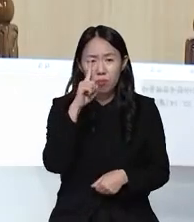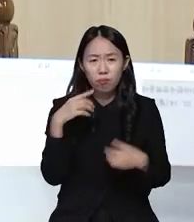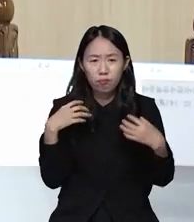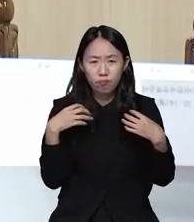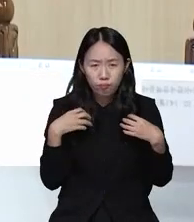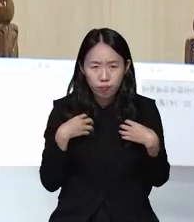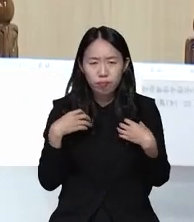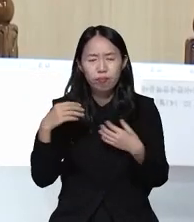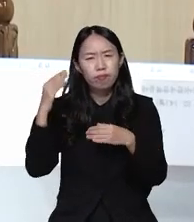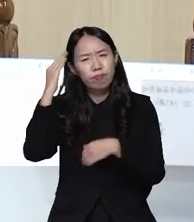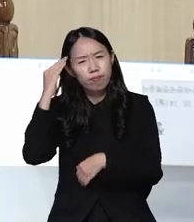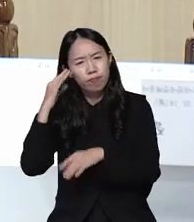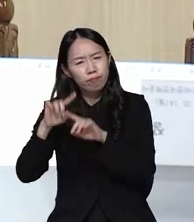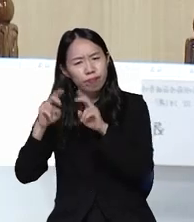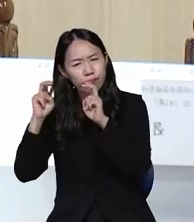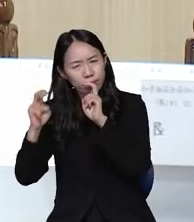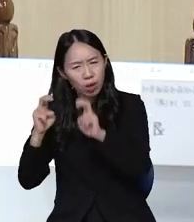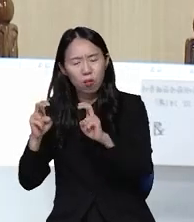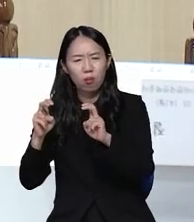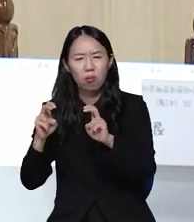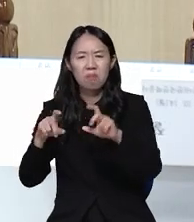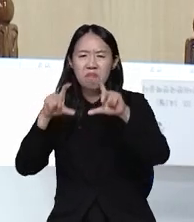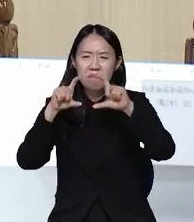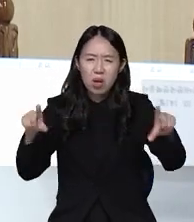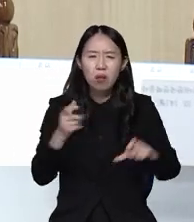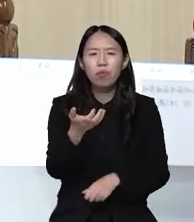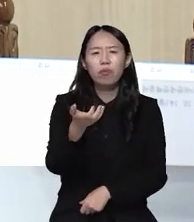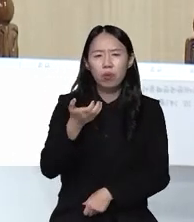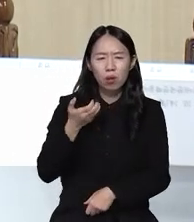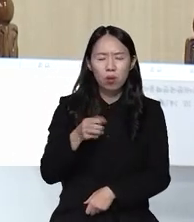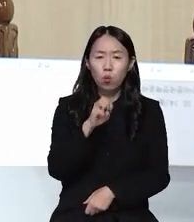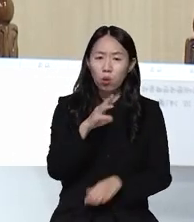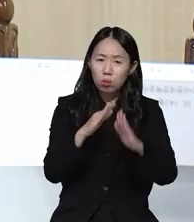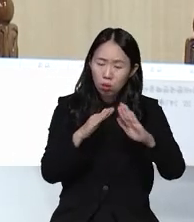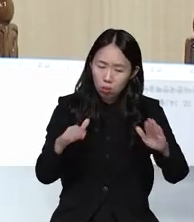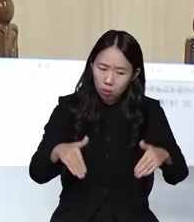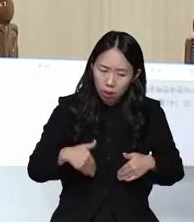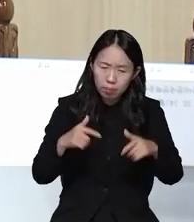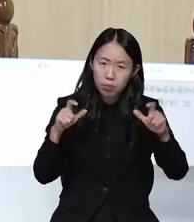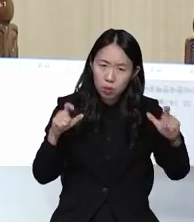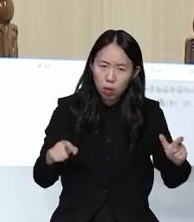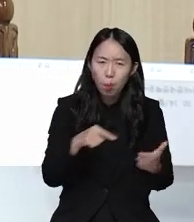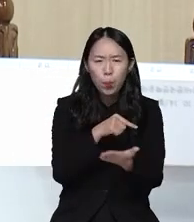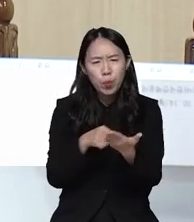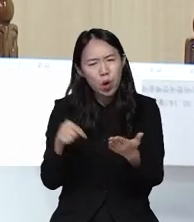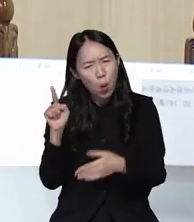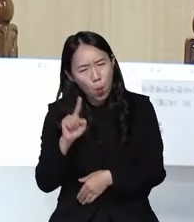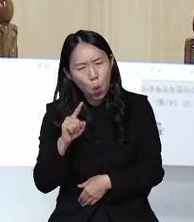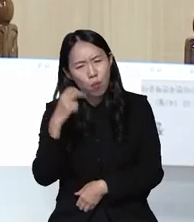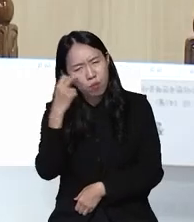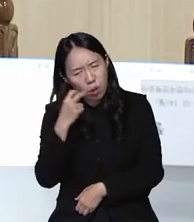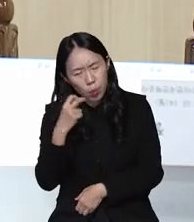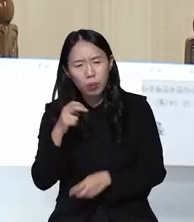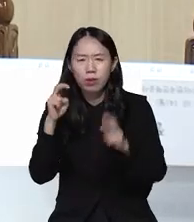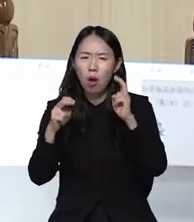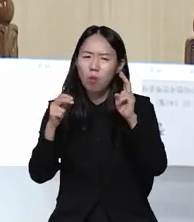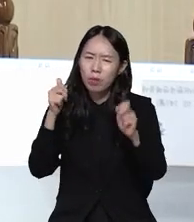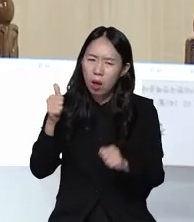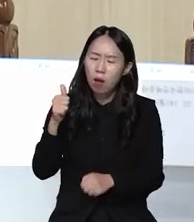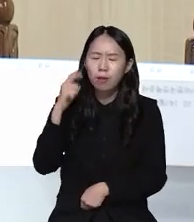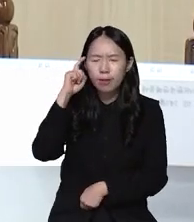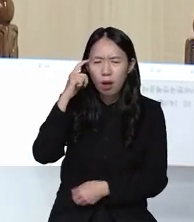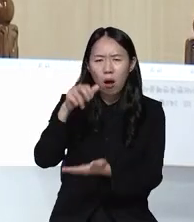일방적인 정책을 결정하기 전에 광주 전남 지역의 어떤 피해로 돌아갈 그 상황을 살피고 그 사업자들의 의견을